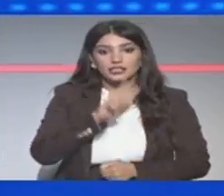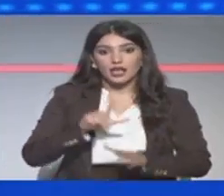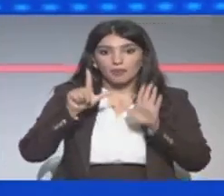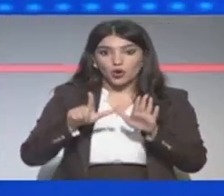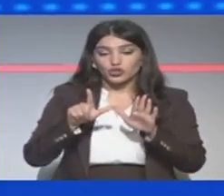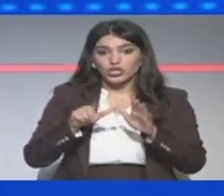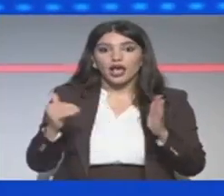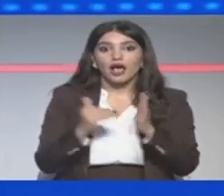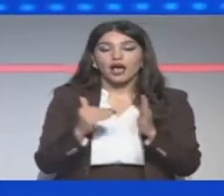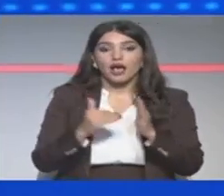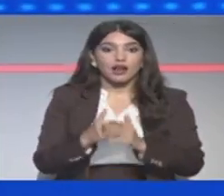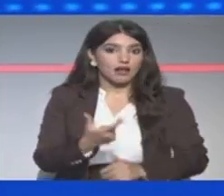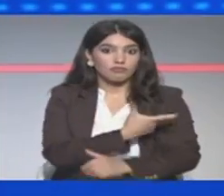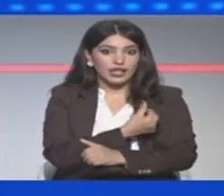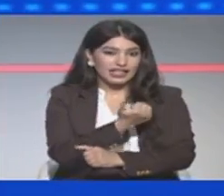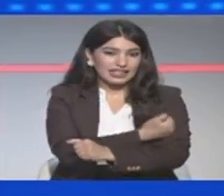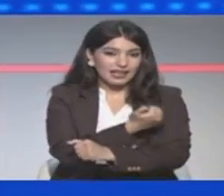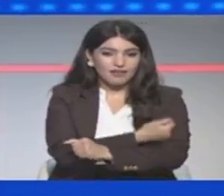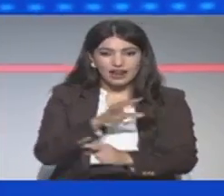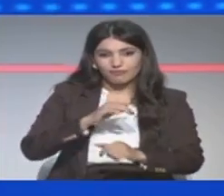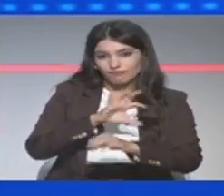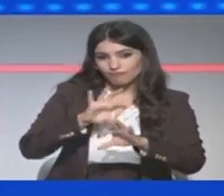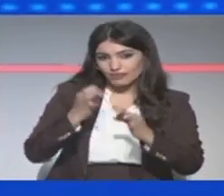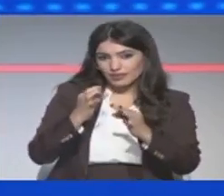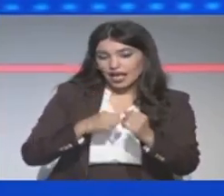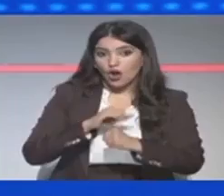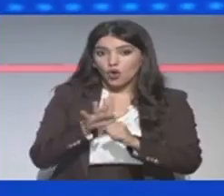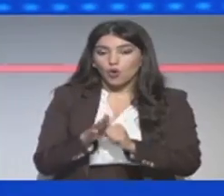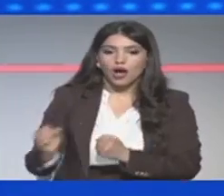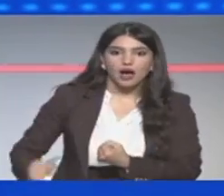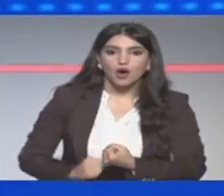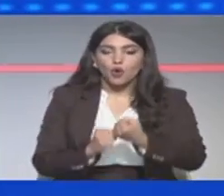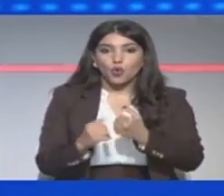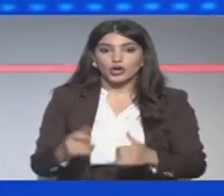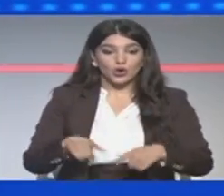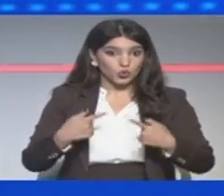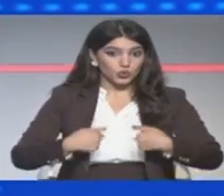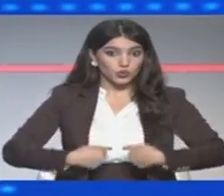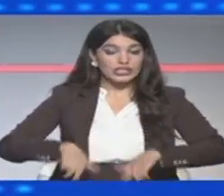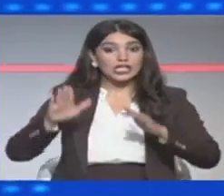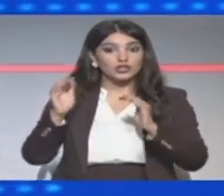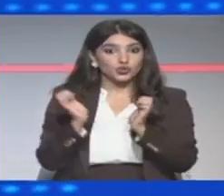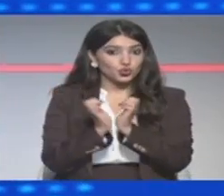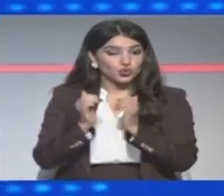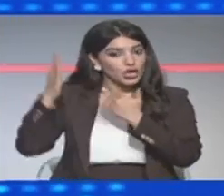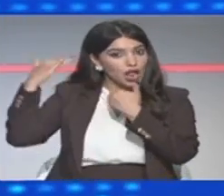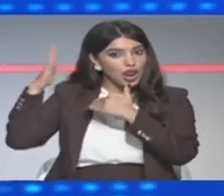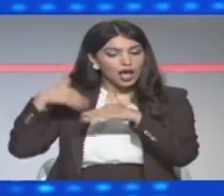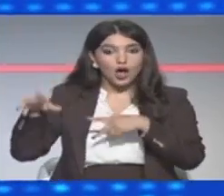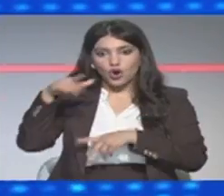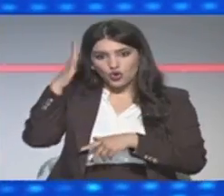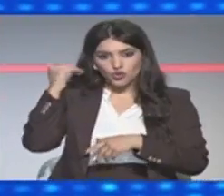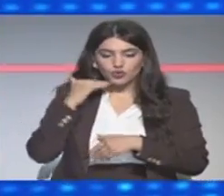27300 اختبار سريع للكشف عن فيروس كورونا منحتها وزارة الشؤون الخارجية الكورية للحكومة في إطار التعاون